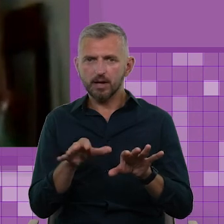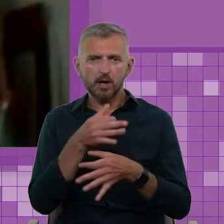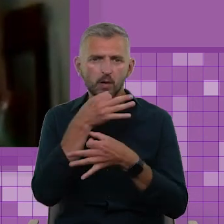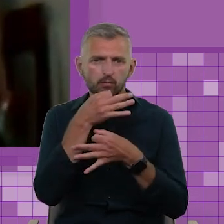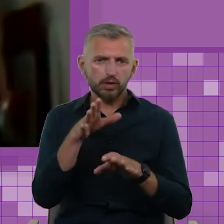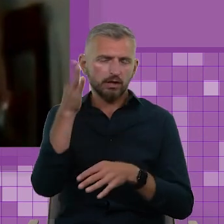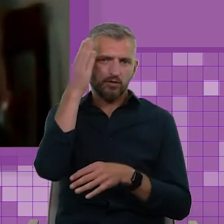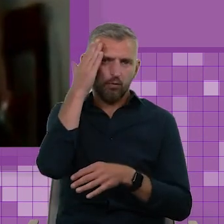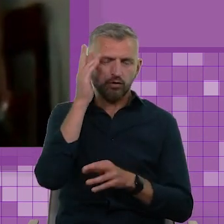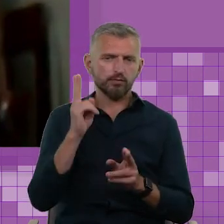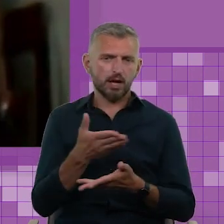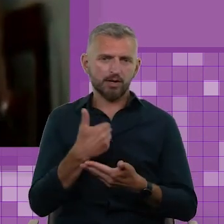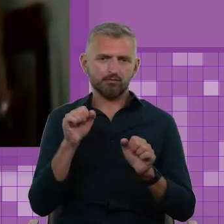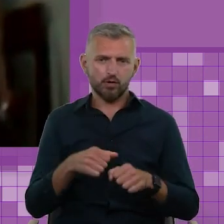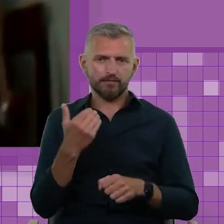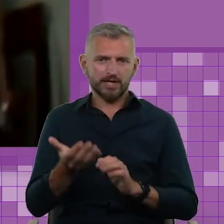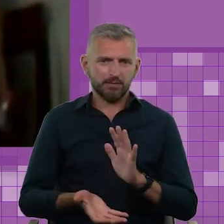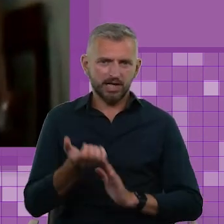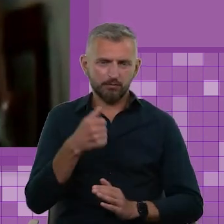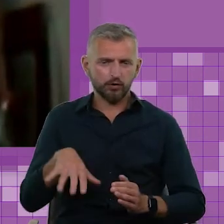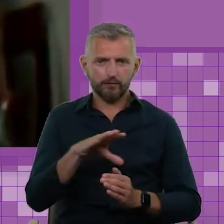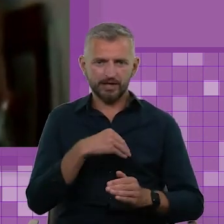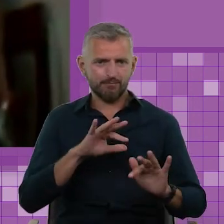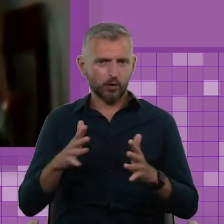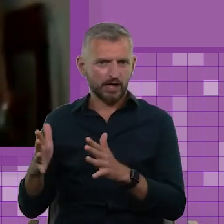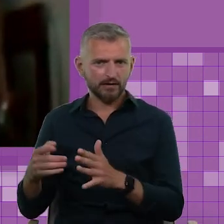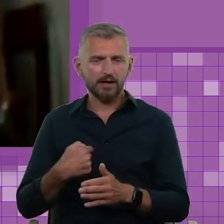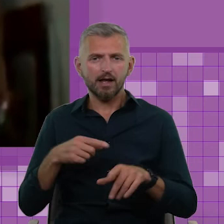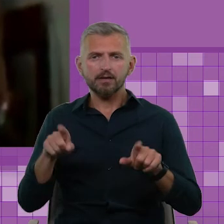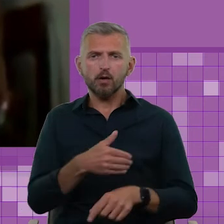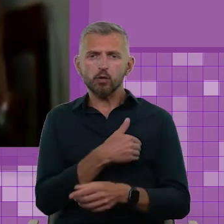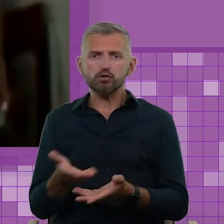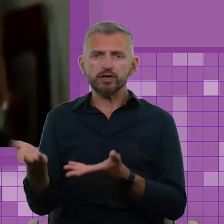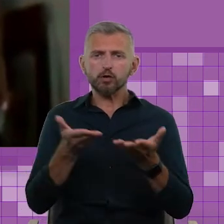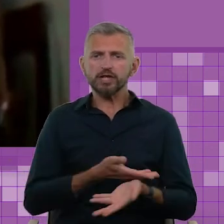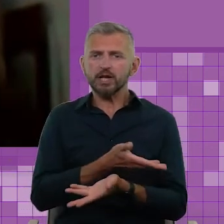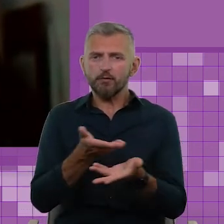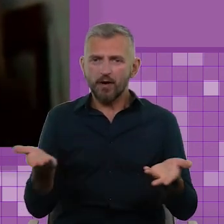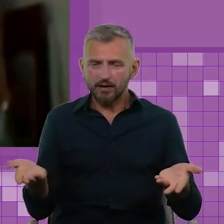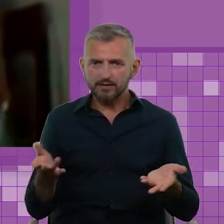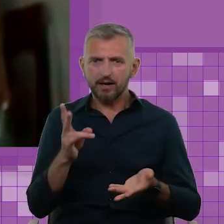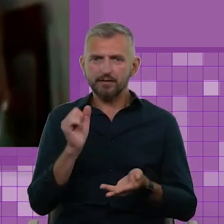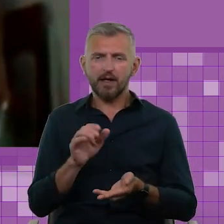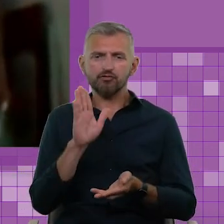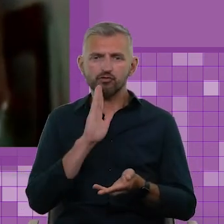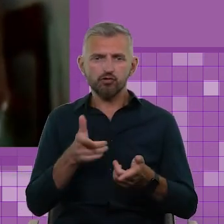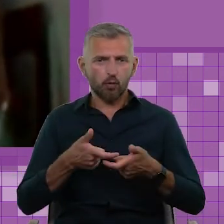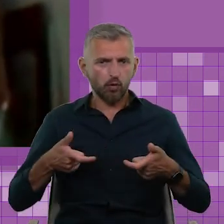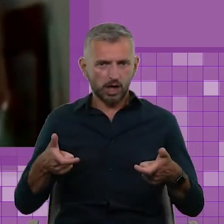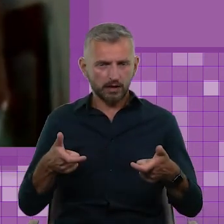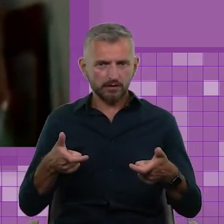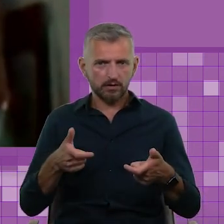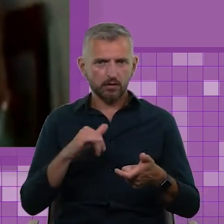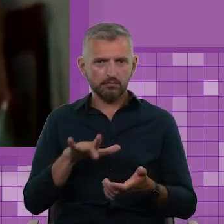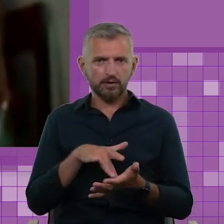будь-яким способом, як ми можемо вас підтримати в усіх процесах. Я також хочу запросити вас на жіночий конгрес